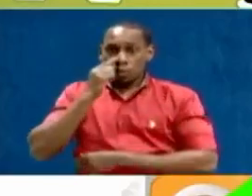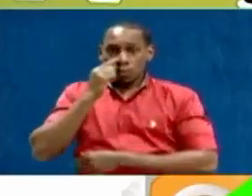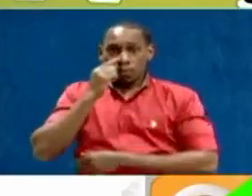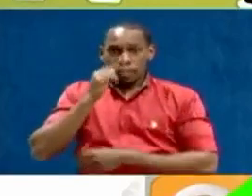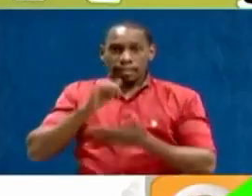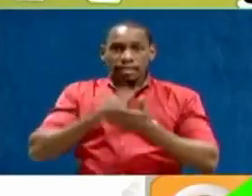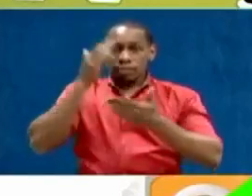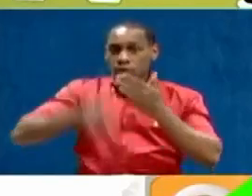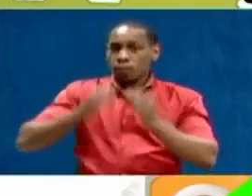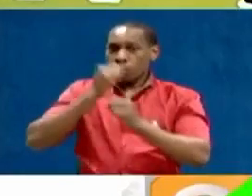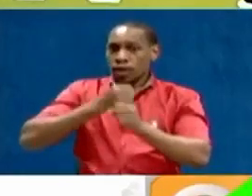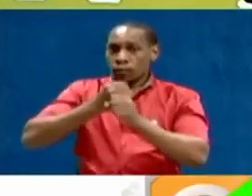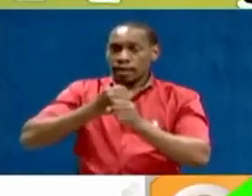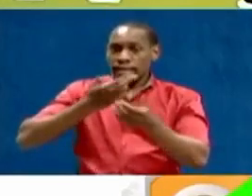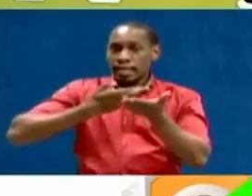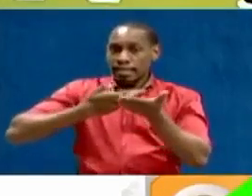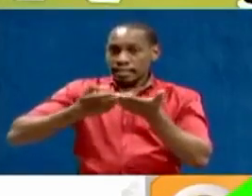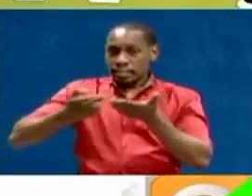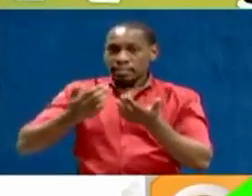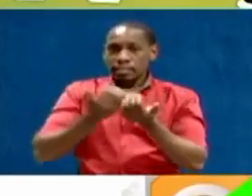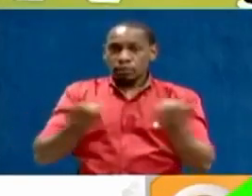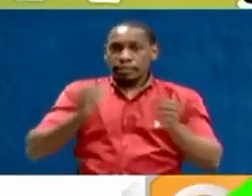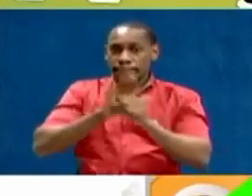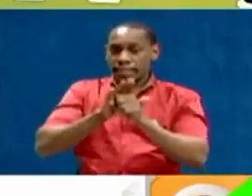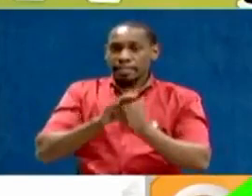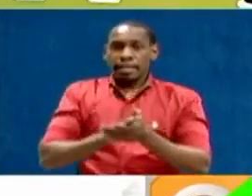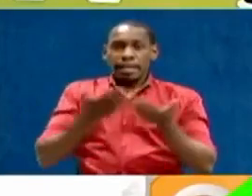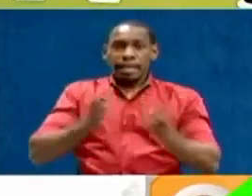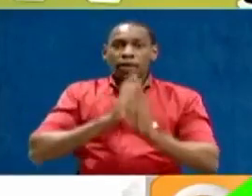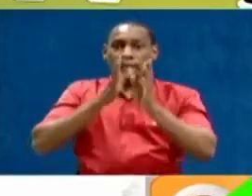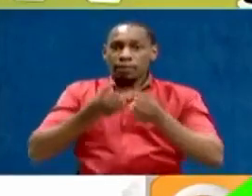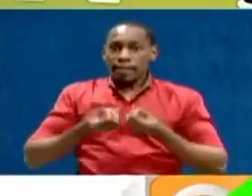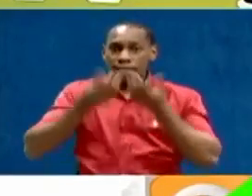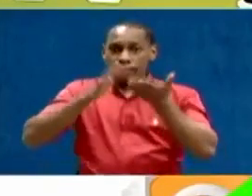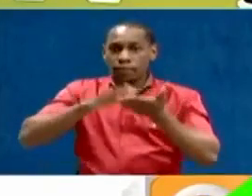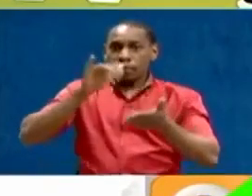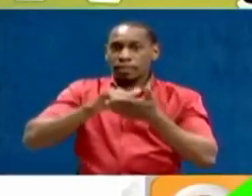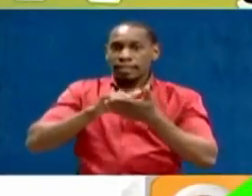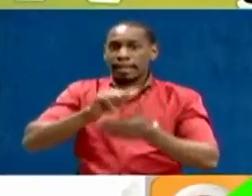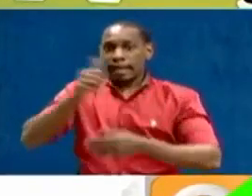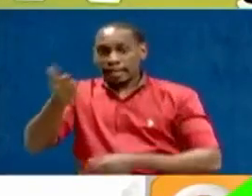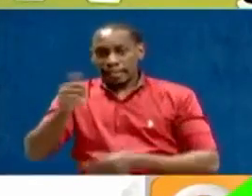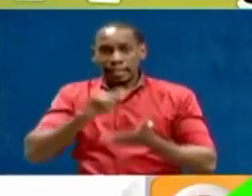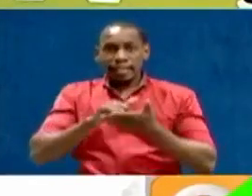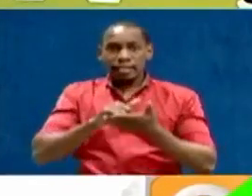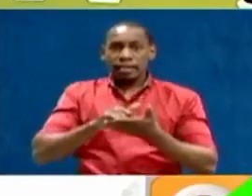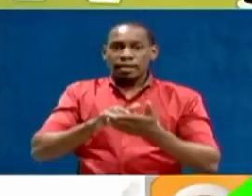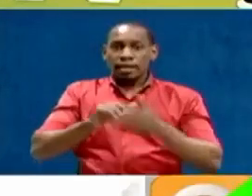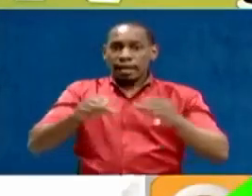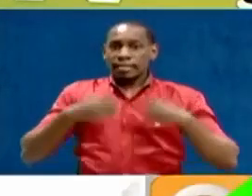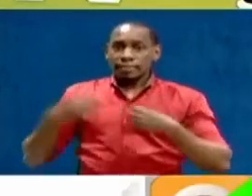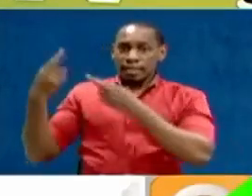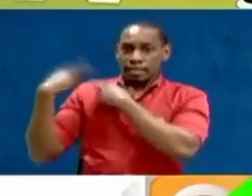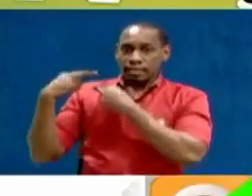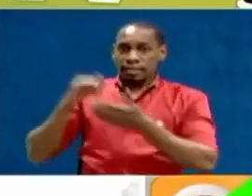yatima kusitisha shughuli ya kuwasajili watoto zaidi. Kama anavyotueleza Raquel Mwigai, kuna wale ambao wamejitwika